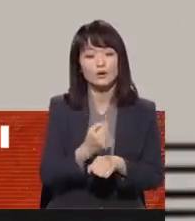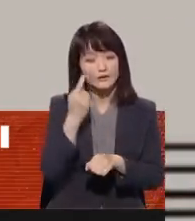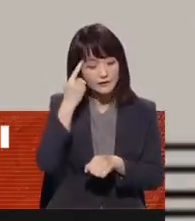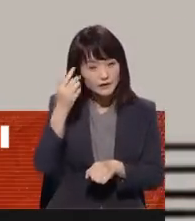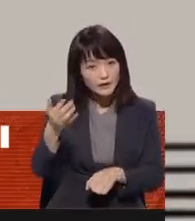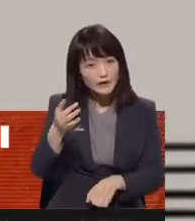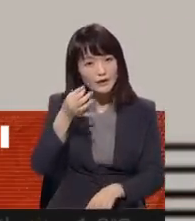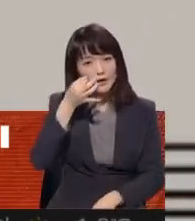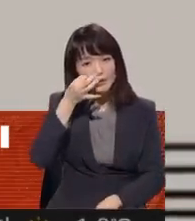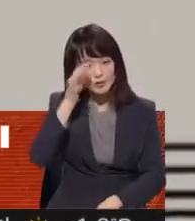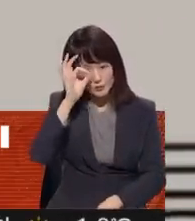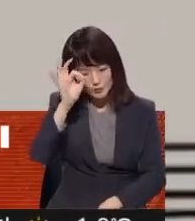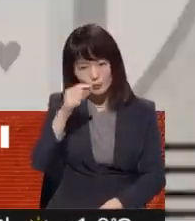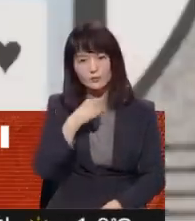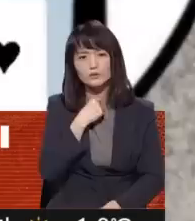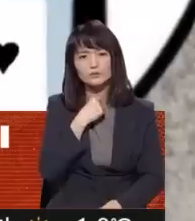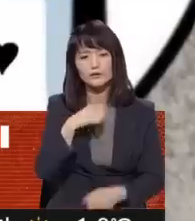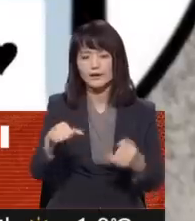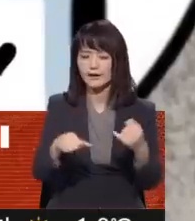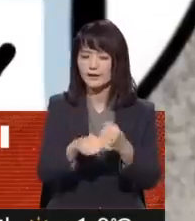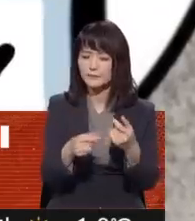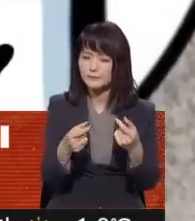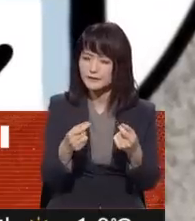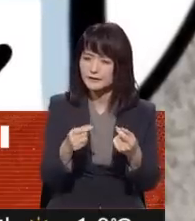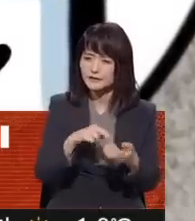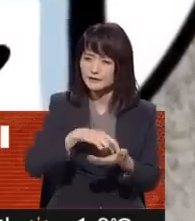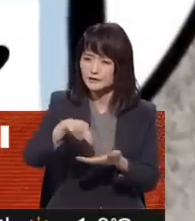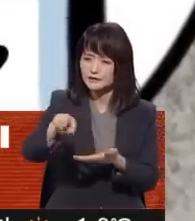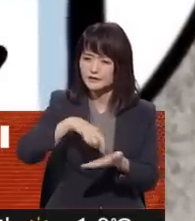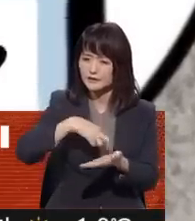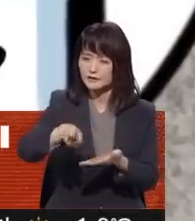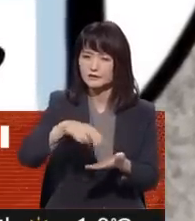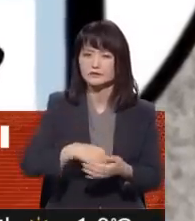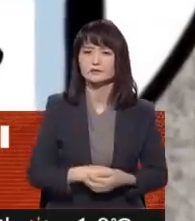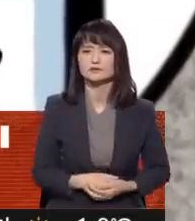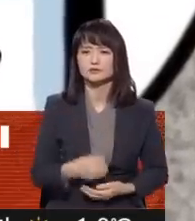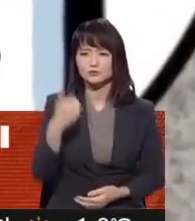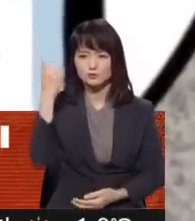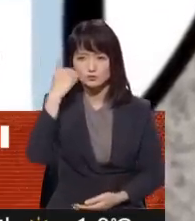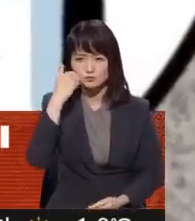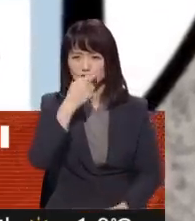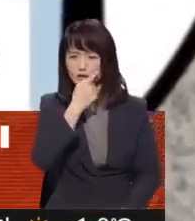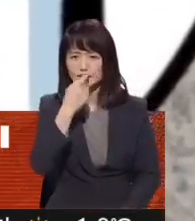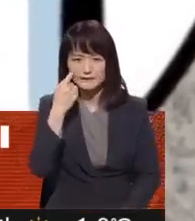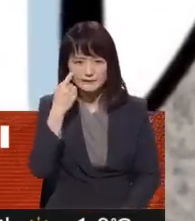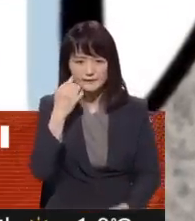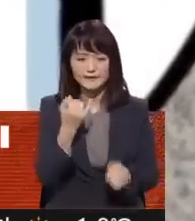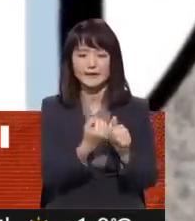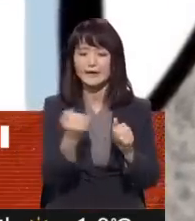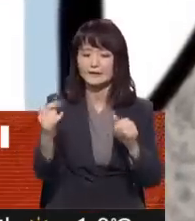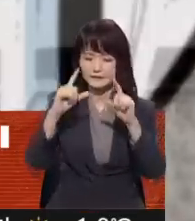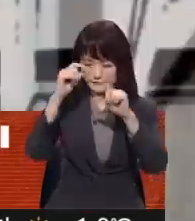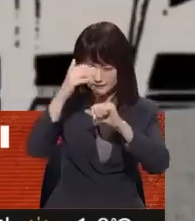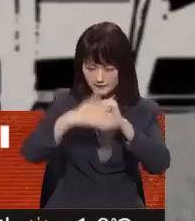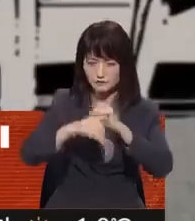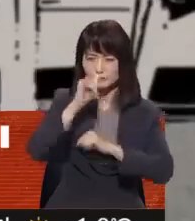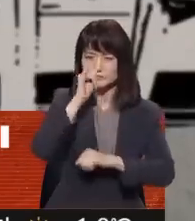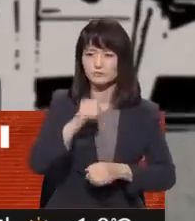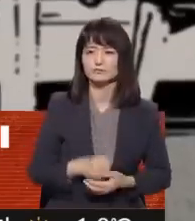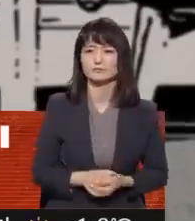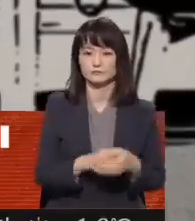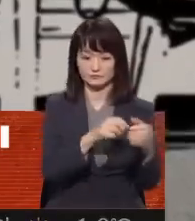이인처럼 대화하고 있는 것이 보였고 프로필을 좀 확인해 보니까 안에 사진도 있었던 것이 확인이 되고 또